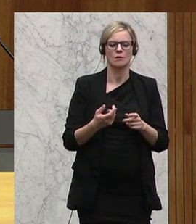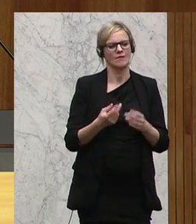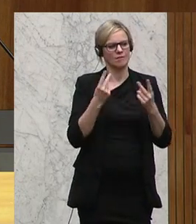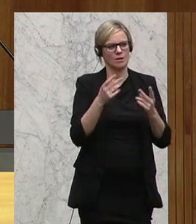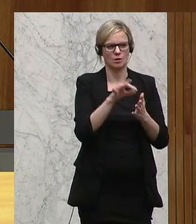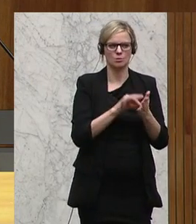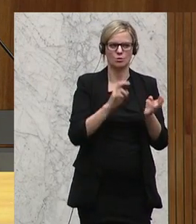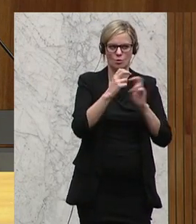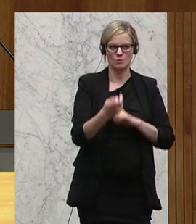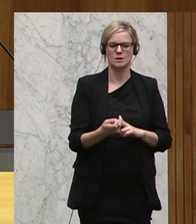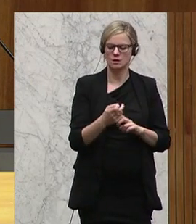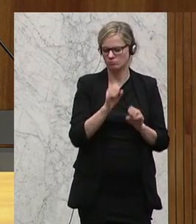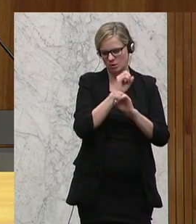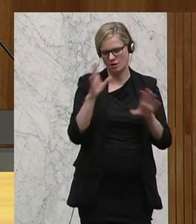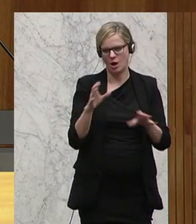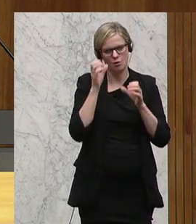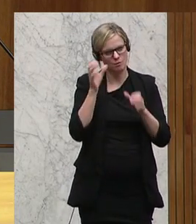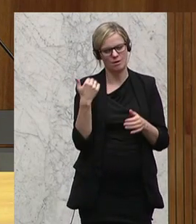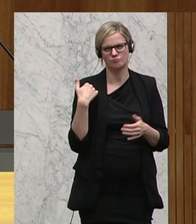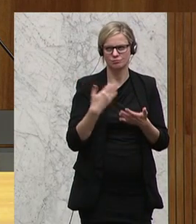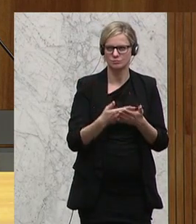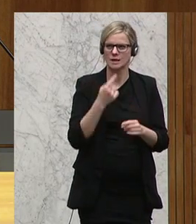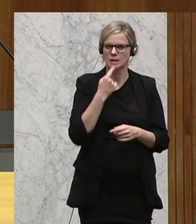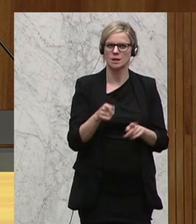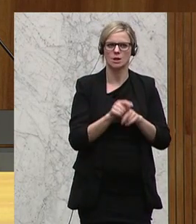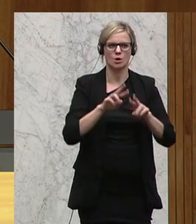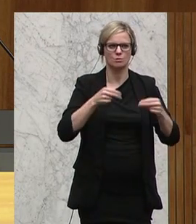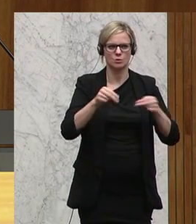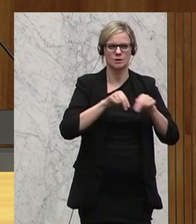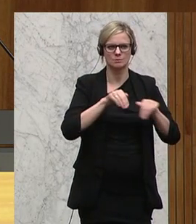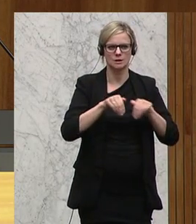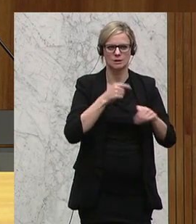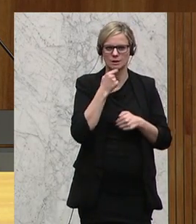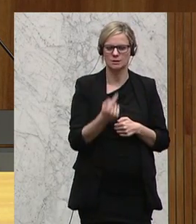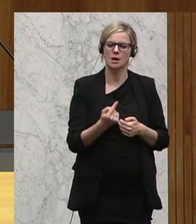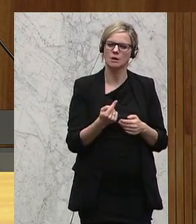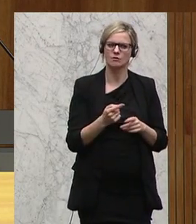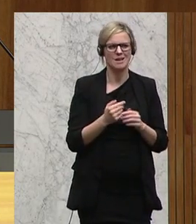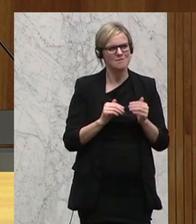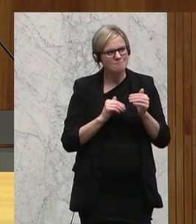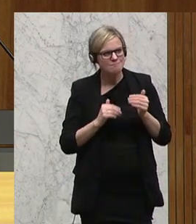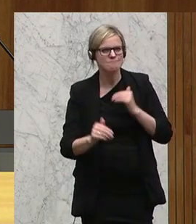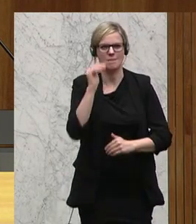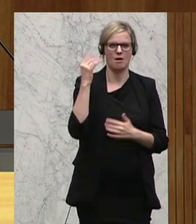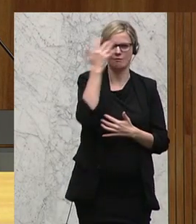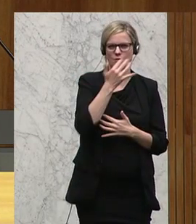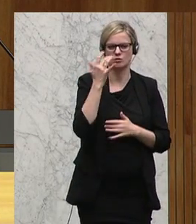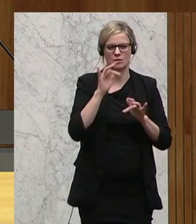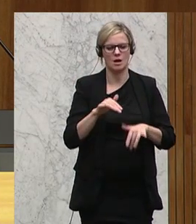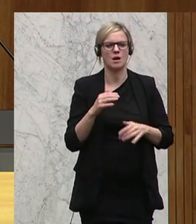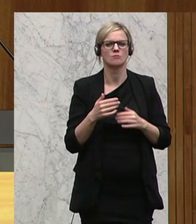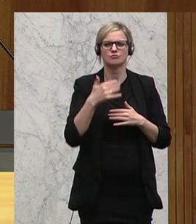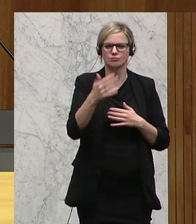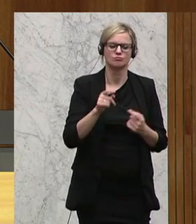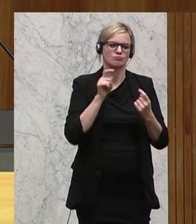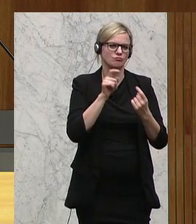umgesetzt und es ist klar, das hat die ÖVP immer gesagt und auch der Herr Bundesminister, dass wir darüber hinausgehende Vorstellungen haben, die man auch in weiterer Folge diskutieren würde. Es